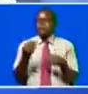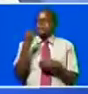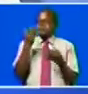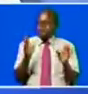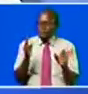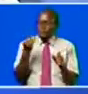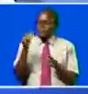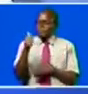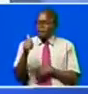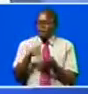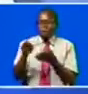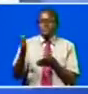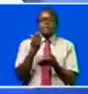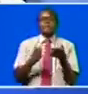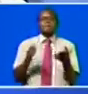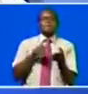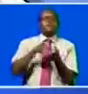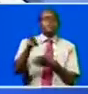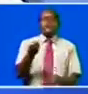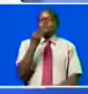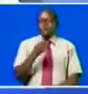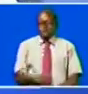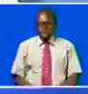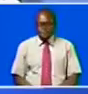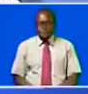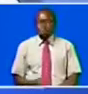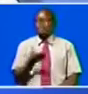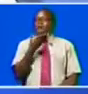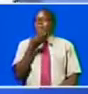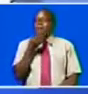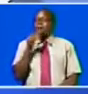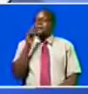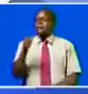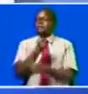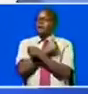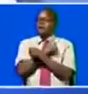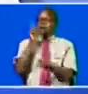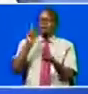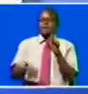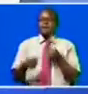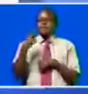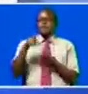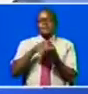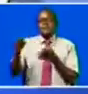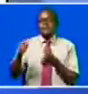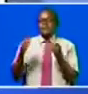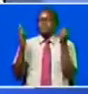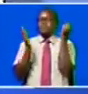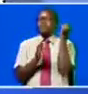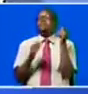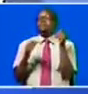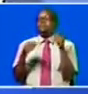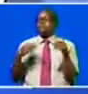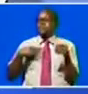Kama haujakula atakutumia kitu kidogo, uende wapi kwa kule chakula." Mwanaume yule anakupenda haizi kuambia, "Nitumie uchi wako, nataka kuona